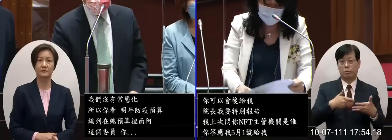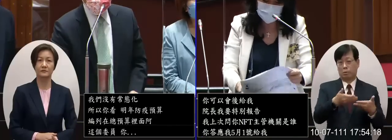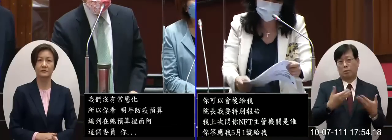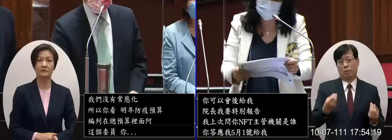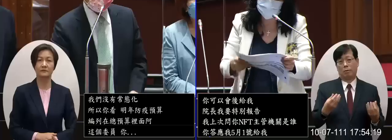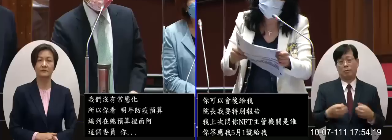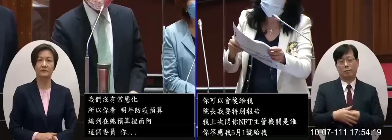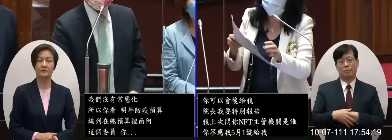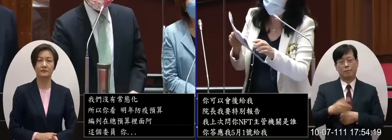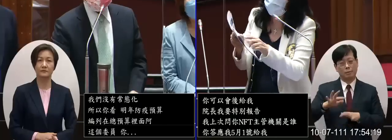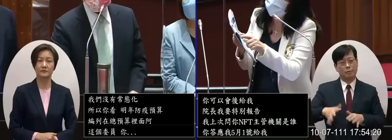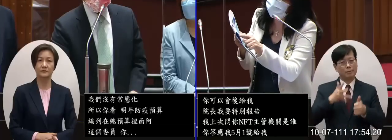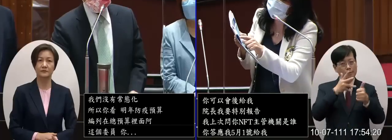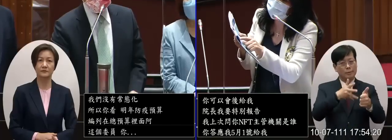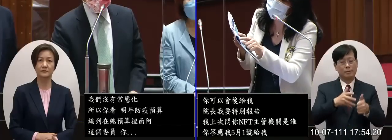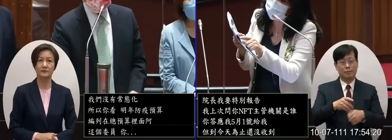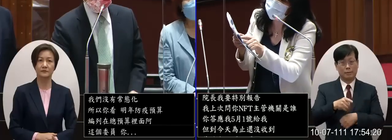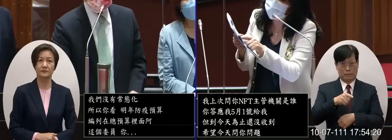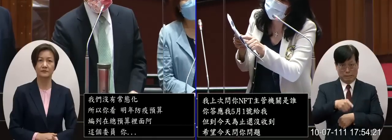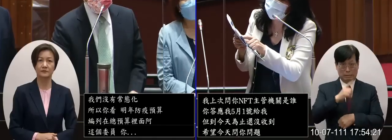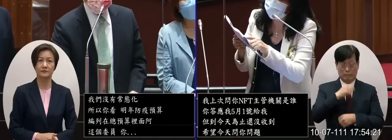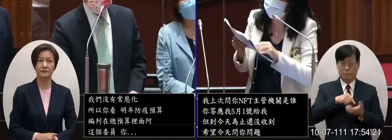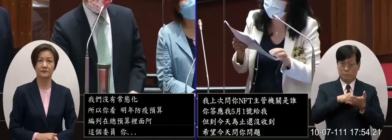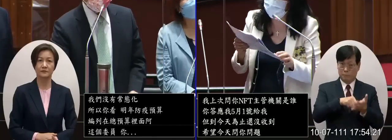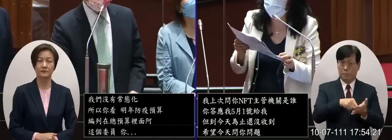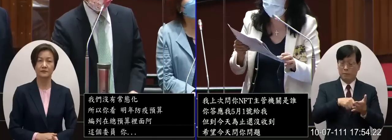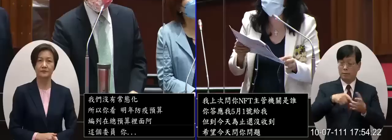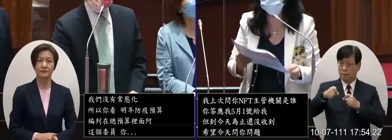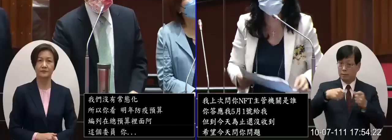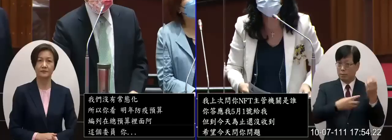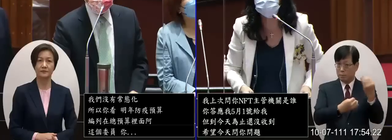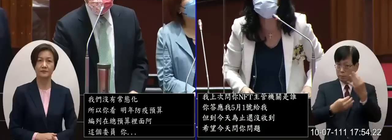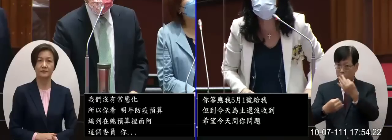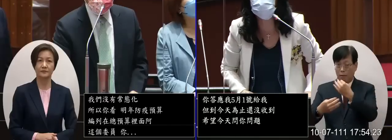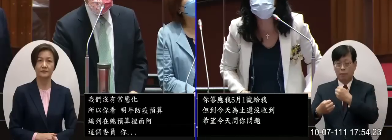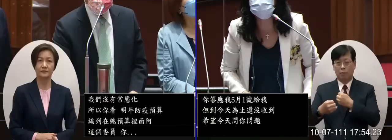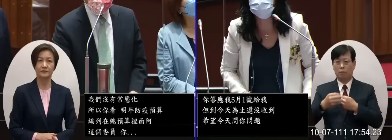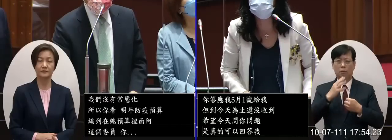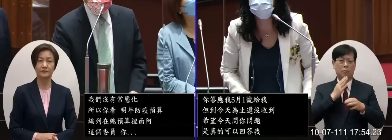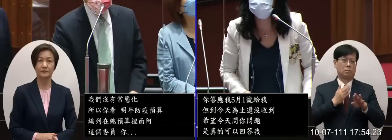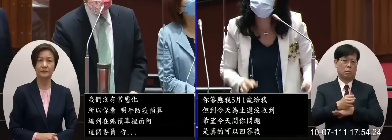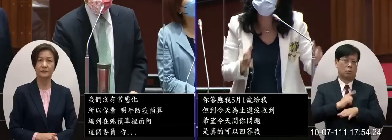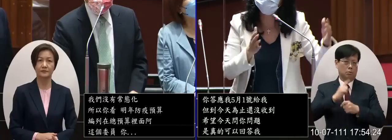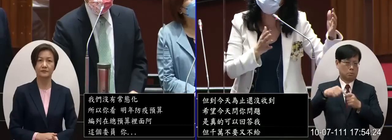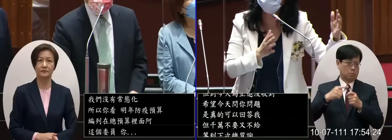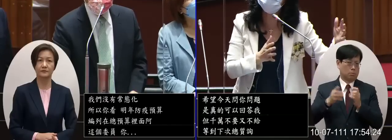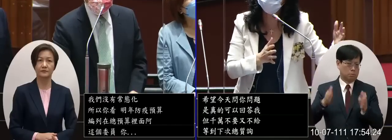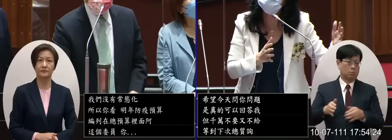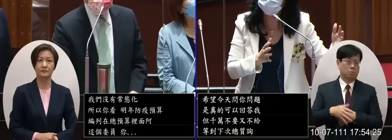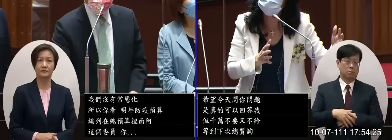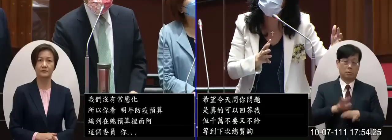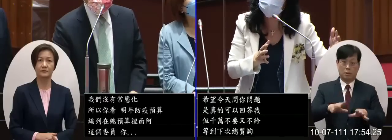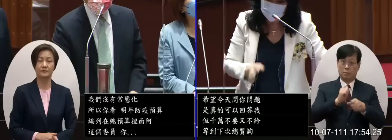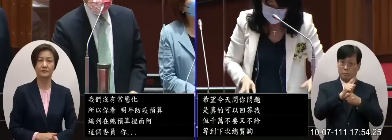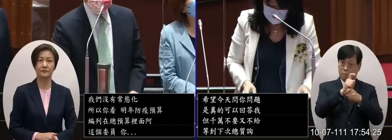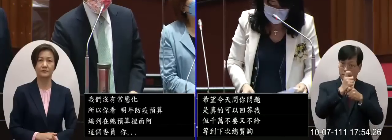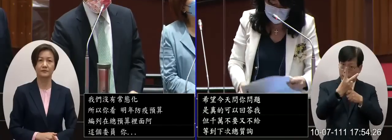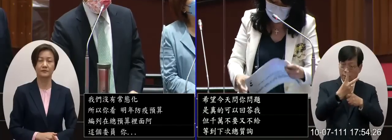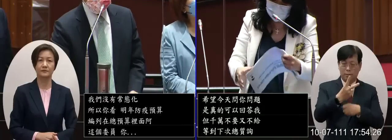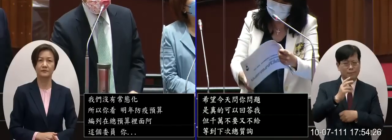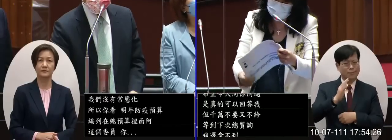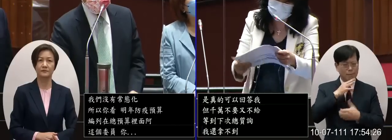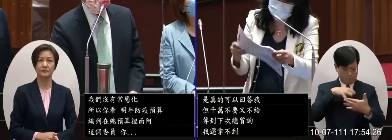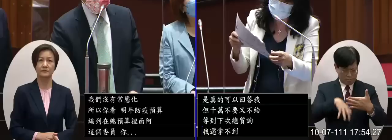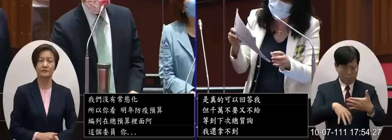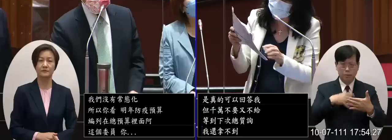好，那我要问你的就是说，你的这些的编的计划的时程呢，事实上是超过你的年度，你已经编112年了，对不对？可